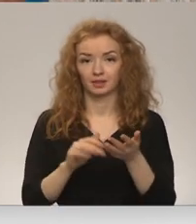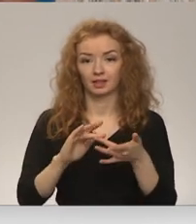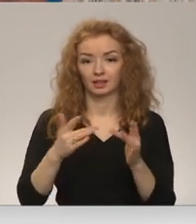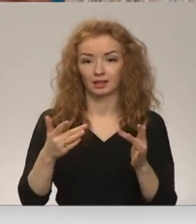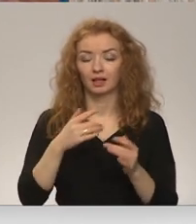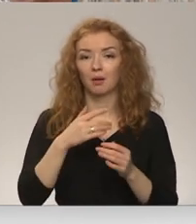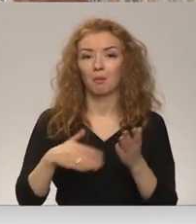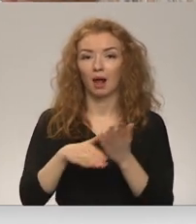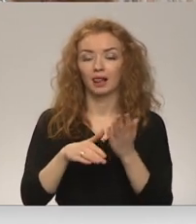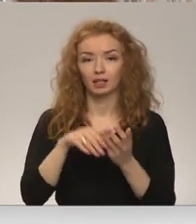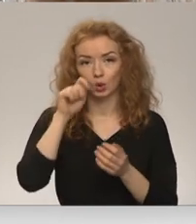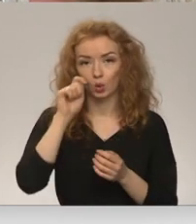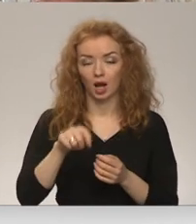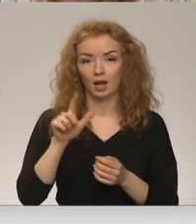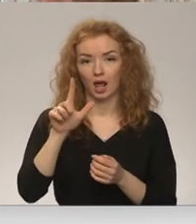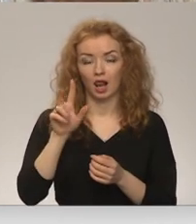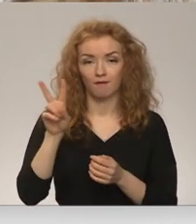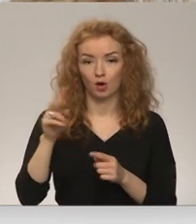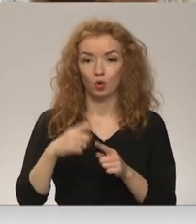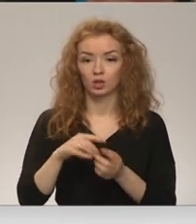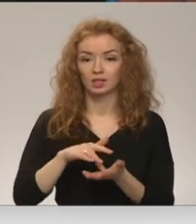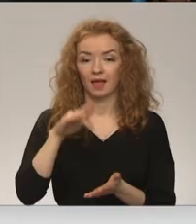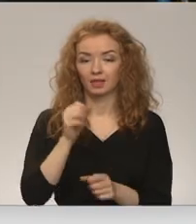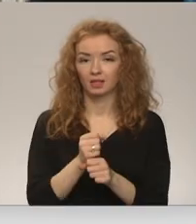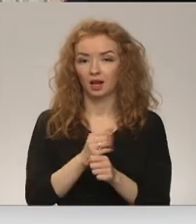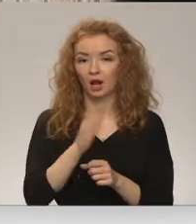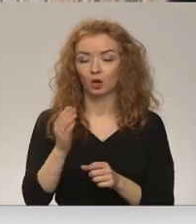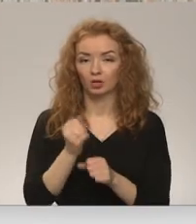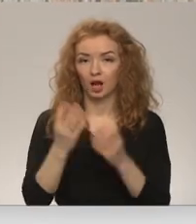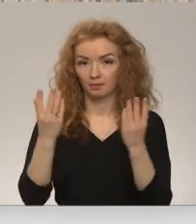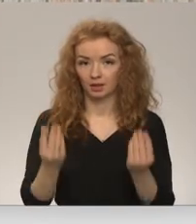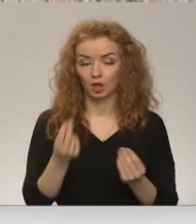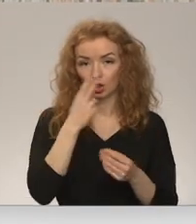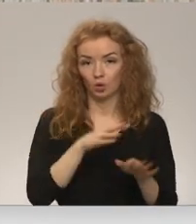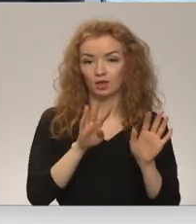vietnē palīdzukrainai.lv. Centrs strādās katru darba dienu no